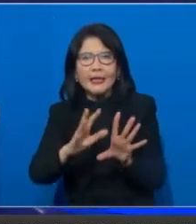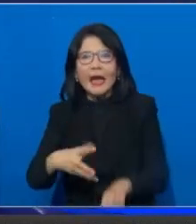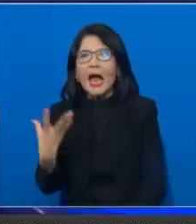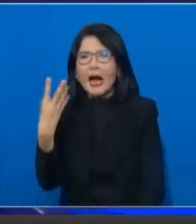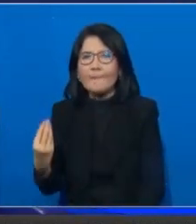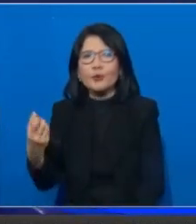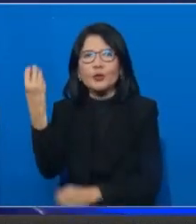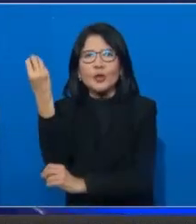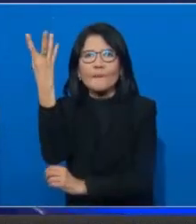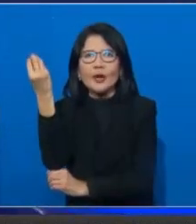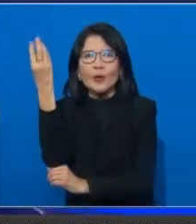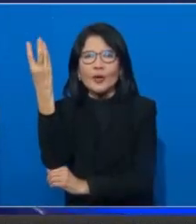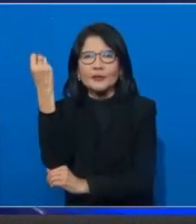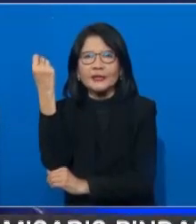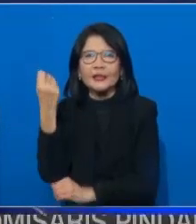dan berselawat.